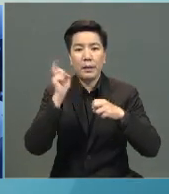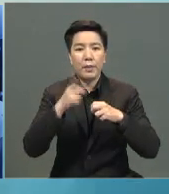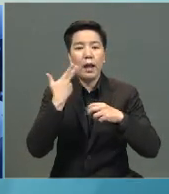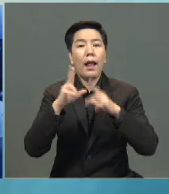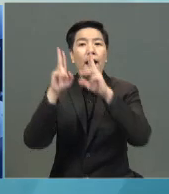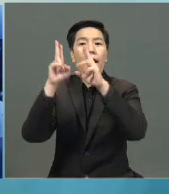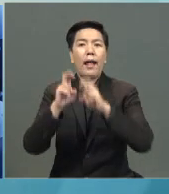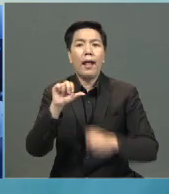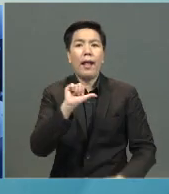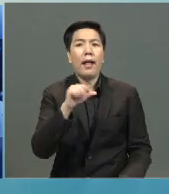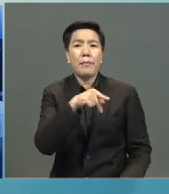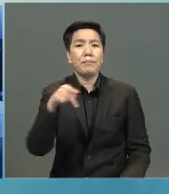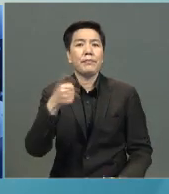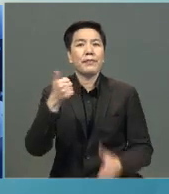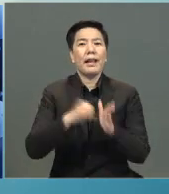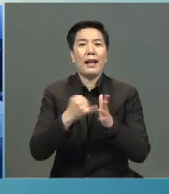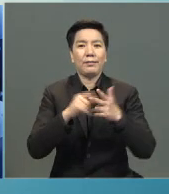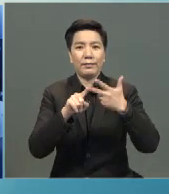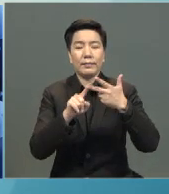นะครับป้องกันการปลอกเบอร์โทรผิดก็เบอร์โทรผิดนะครับท่านก็จะได้รับการแจ้งเตือนก็จะเป็นส่วนที่ท่านอาจจะเสียประโยชน์สีอะไรไปนะครับก็ก็เรียนว่าการกรอกเบอร์โทรผิดเป็นไปได้ครับบางทีเราก็ลืมนะครับกดผิดกดพลาดไปกดกดกดนั้นไปนะครับเพราะฉะนั้นในส่วนของการกรอกเบอร์โทรผิดเนี่ยนะครับเราก็แก้ไขปัญหาด้วยการใช้เป็นโหลดแอพพลิเคชั่นนะครับ4